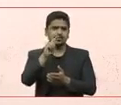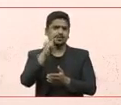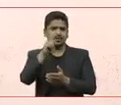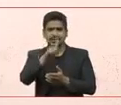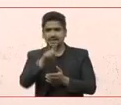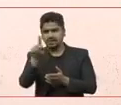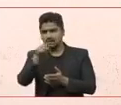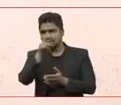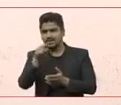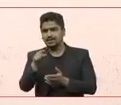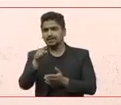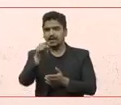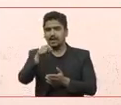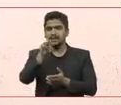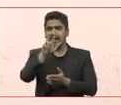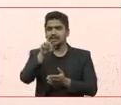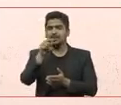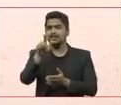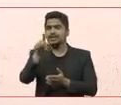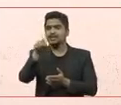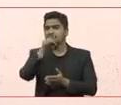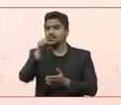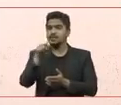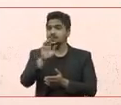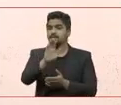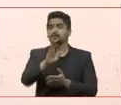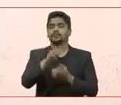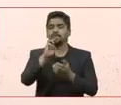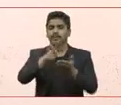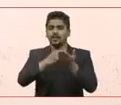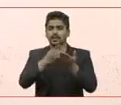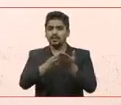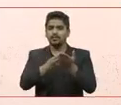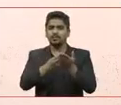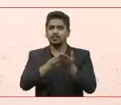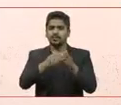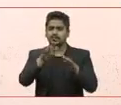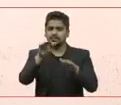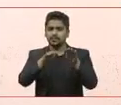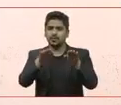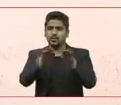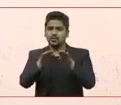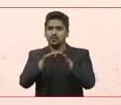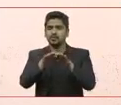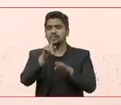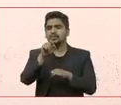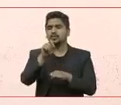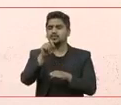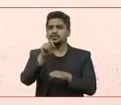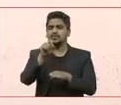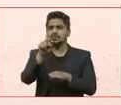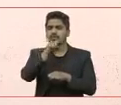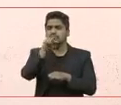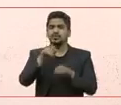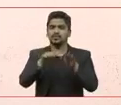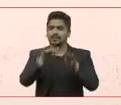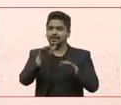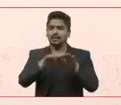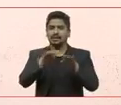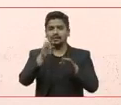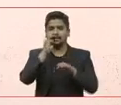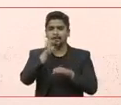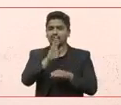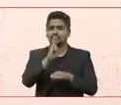11%, आज 8.7%। यसको मतलब चाहिँ अन एन एभरेज 10 को आसपासमा चाहिँ जुन चाहिँ